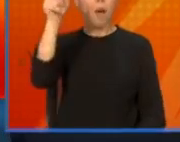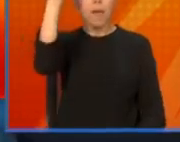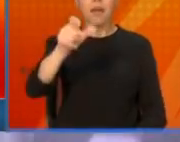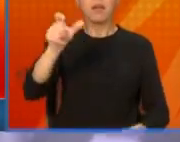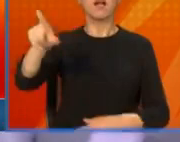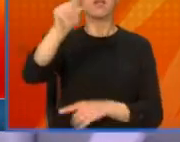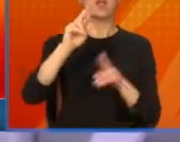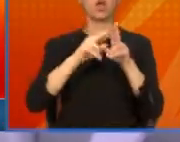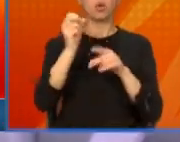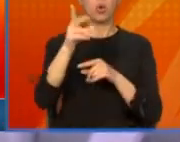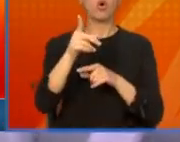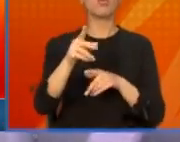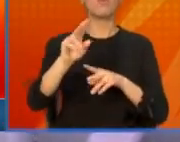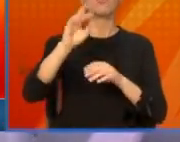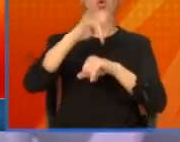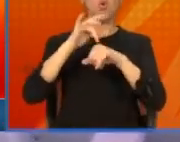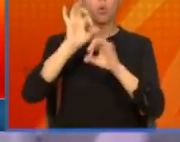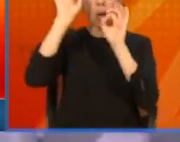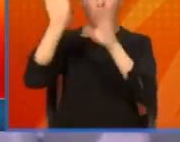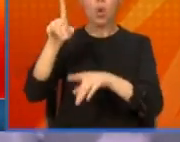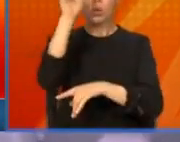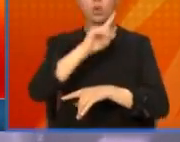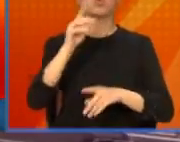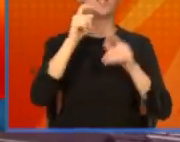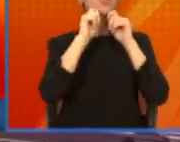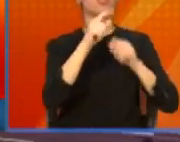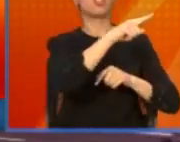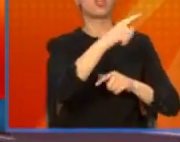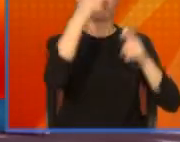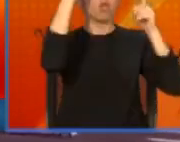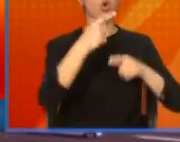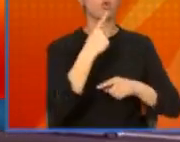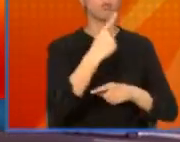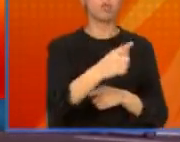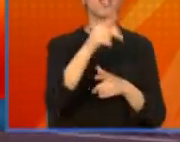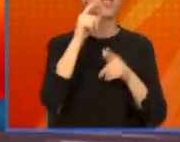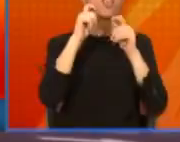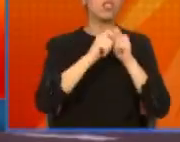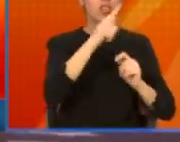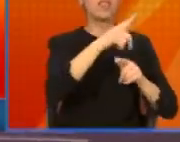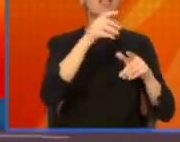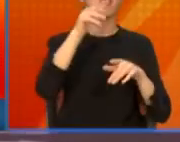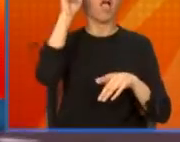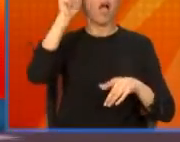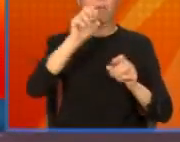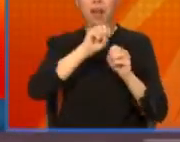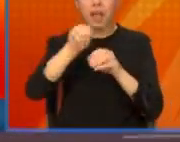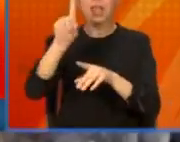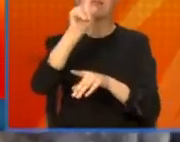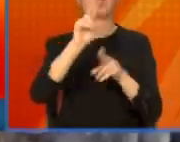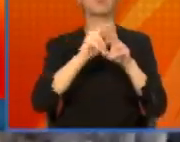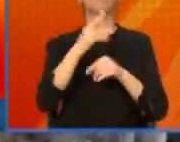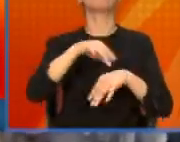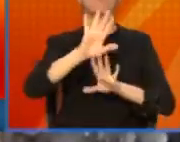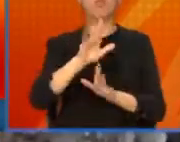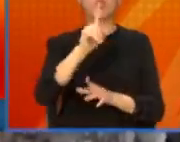Amerikalılar koronavirüsü ülkelerine bulaştırdığı gerekçesiyle Çin'e yükleniyor. Ancak Çin'den Amerika'ya yayılan tek tehlike koronavirüs